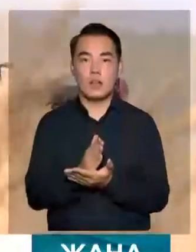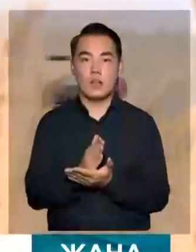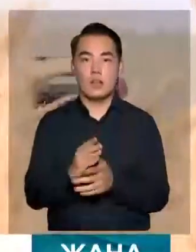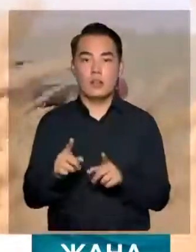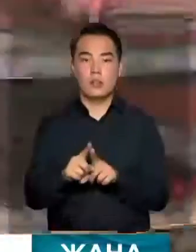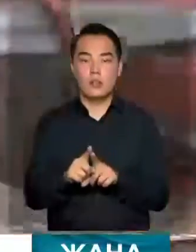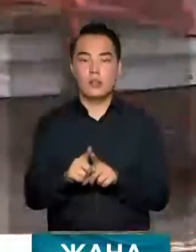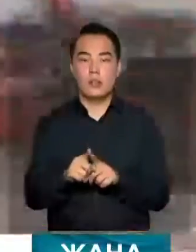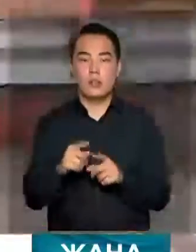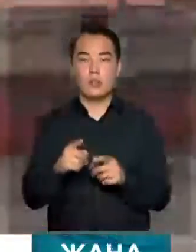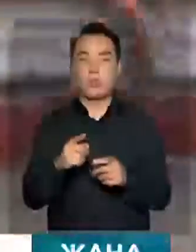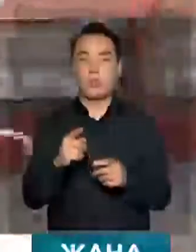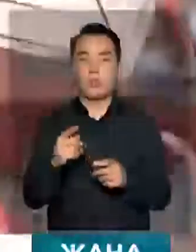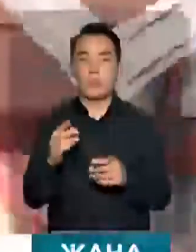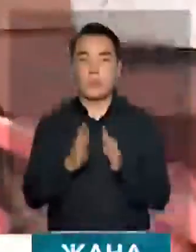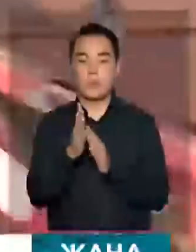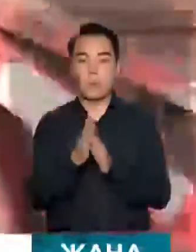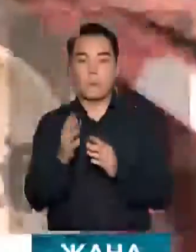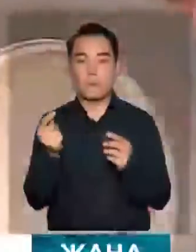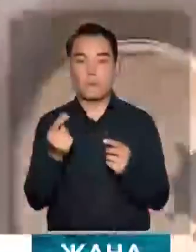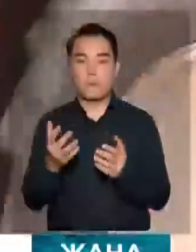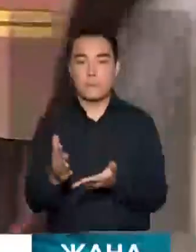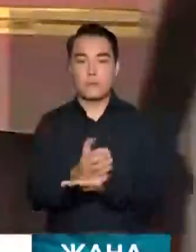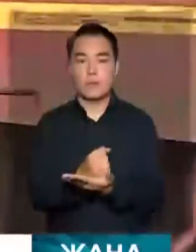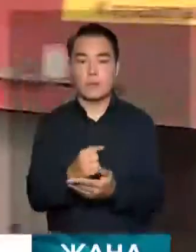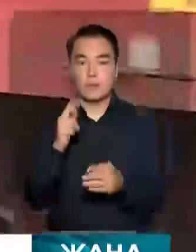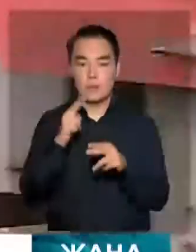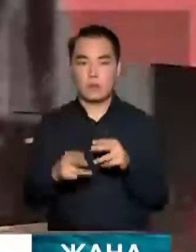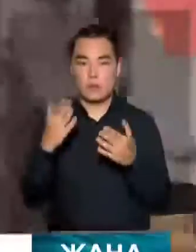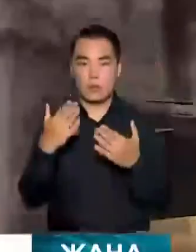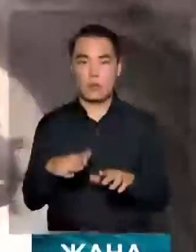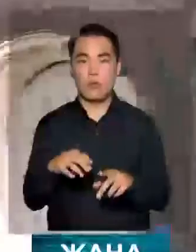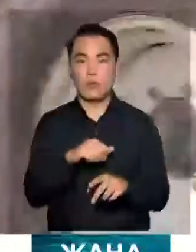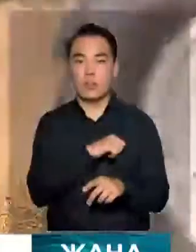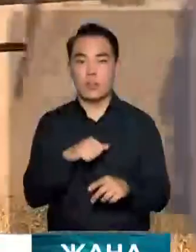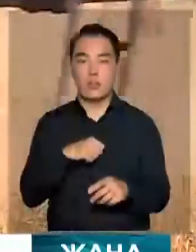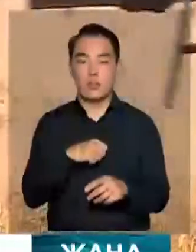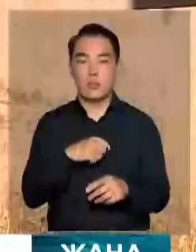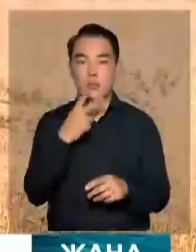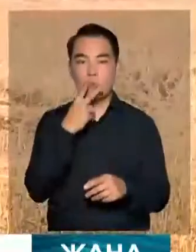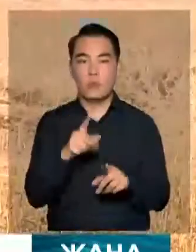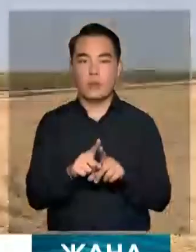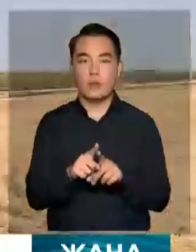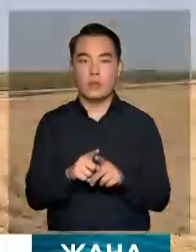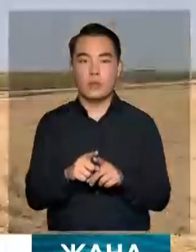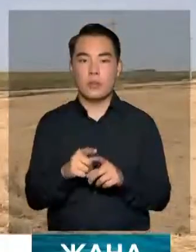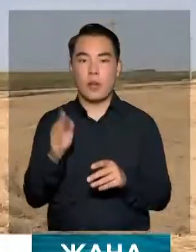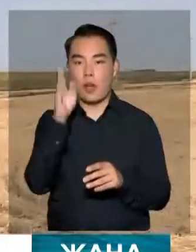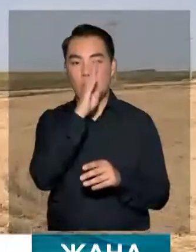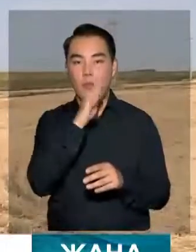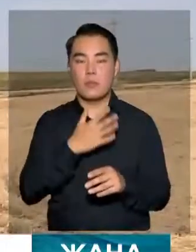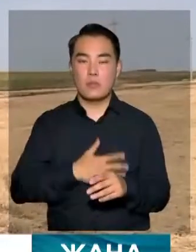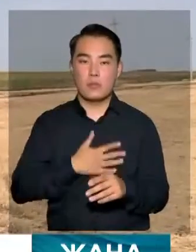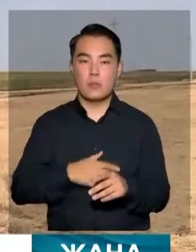толығымен аяқталды. Соңғы 2 жыл аймақтың фермерлері үшін нағыз сынаққа айналған. Ауа райының қолайсыздығы егін